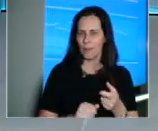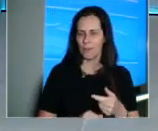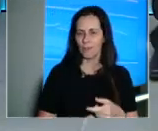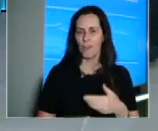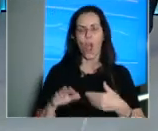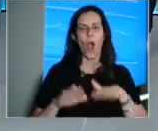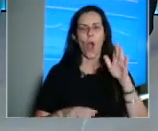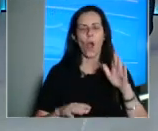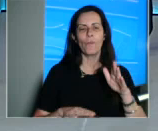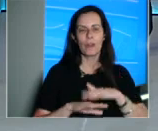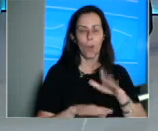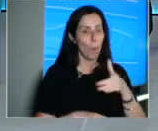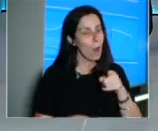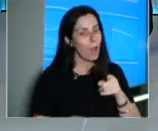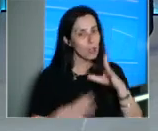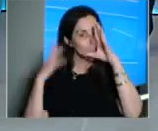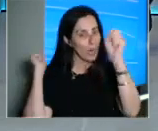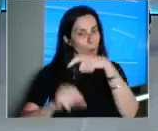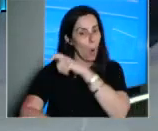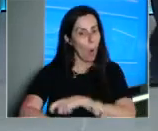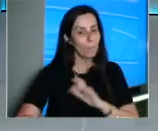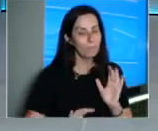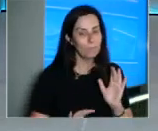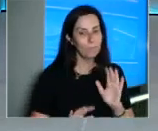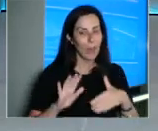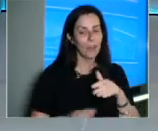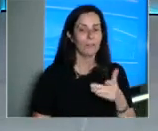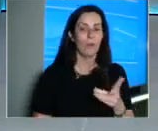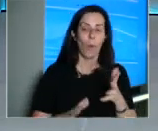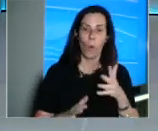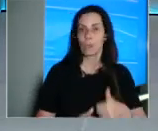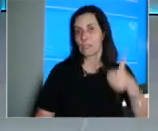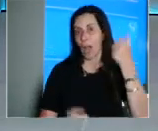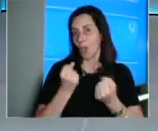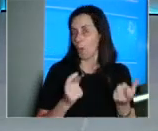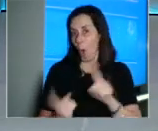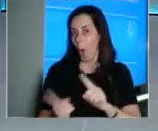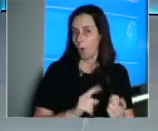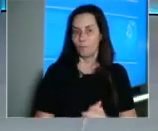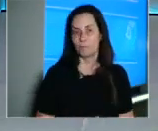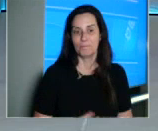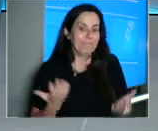רוב התיקים מכורים, כנראה... הוא עדיין יכול להיות שגריר באום אחרי שדני דנון מסיים. או שרת תחבורה.